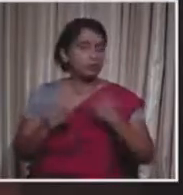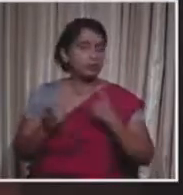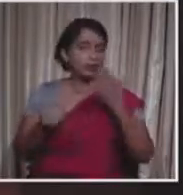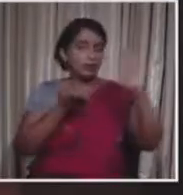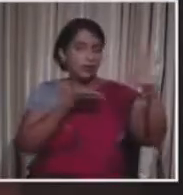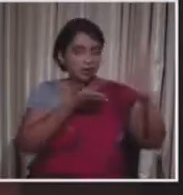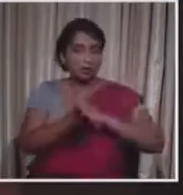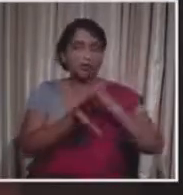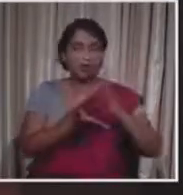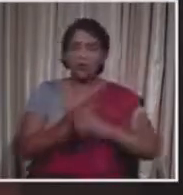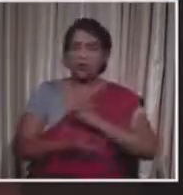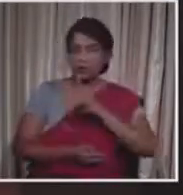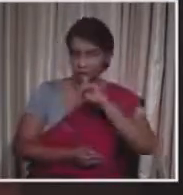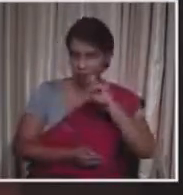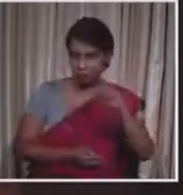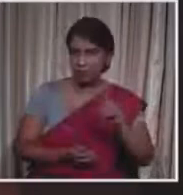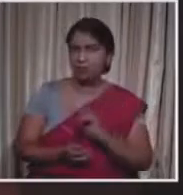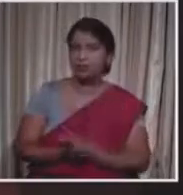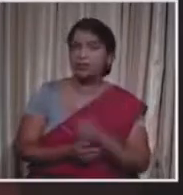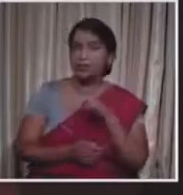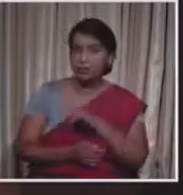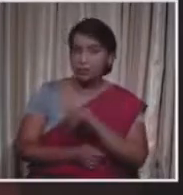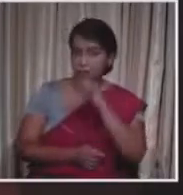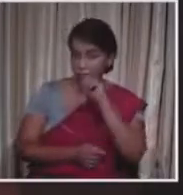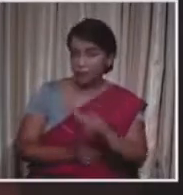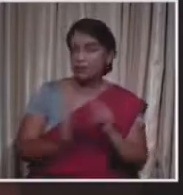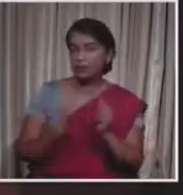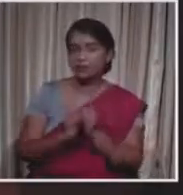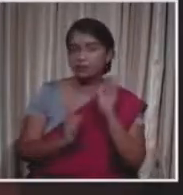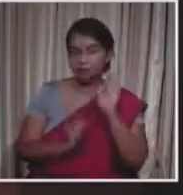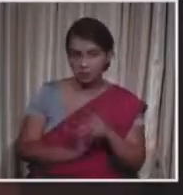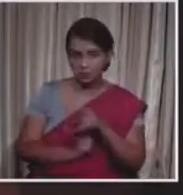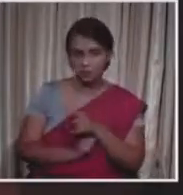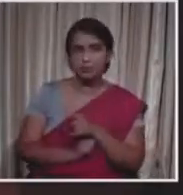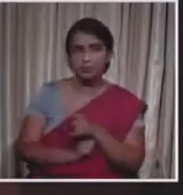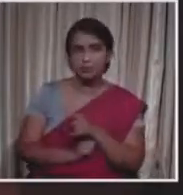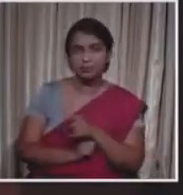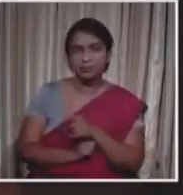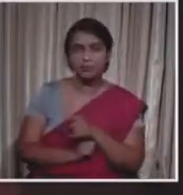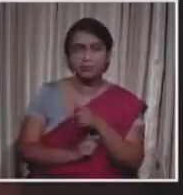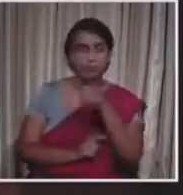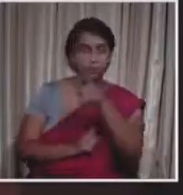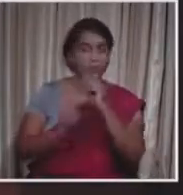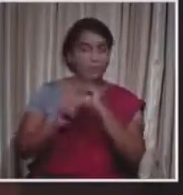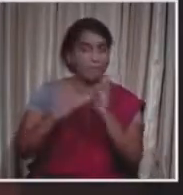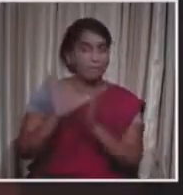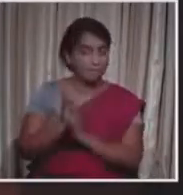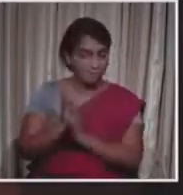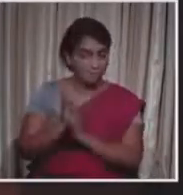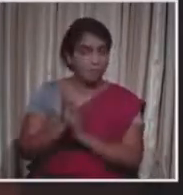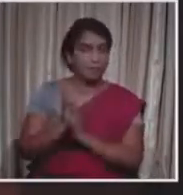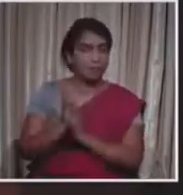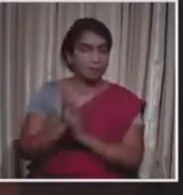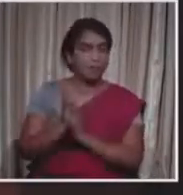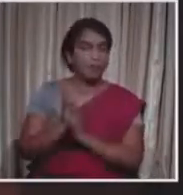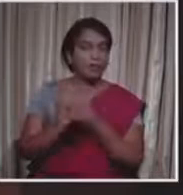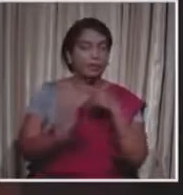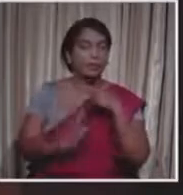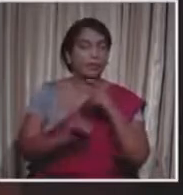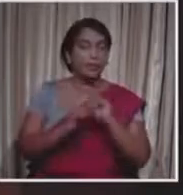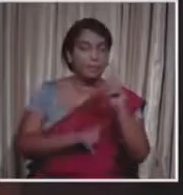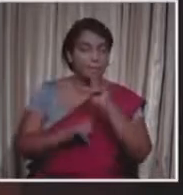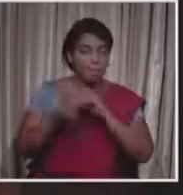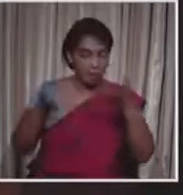ලබා දෙන්නේ කියලා අපි ප්‍රකාශ කරා ඒ දේ සිදුවේ යුතුයි ඔබතුමා අග්‍රාමාත්‍යවරයා හැටියට මේ